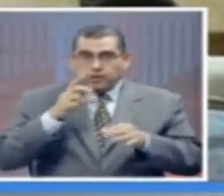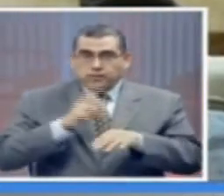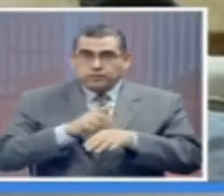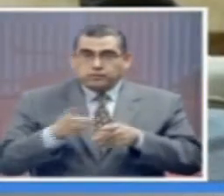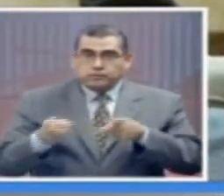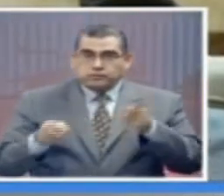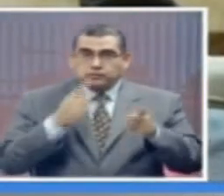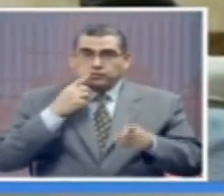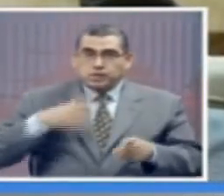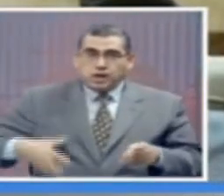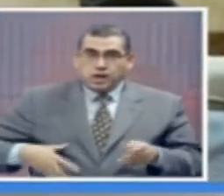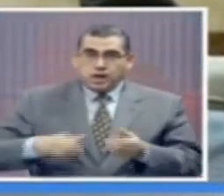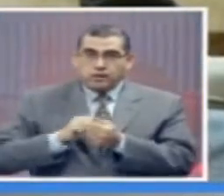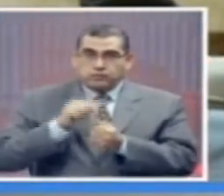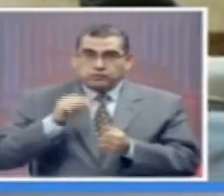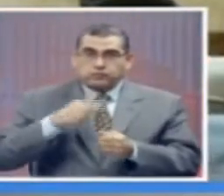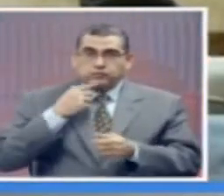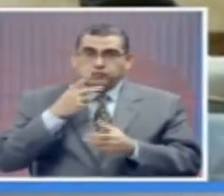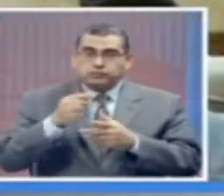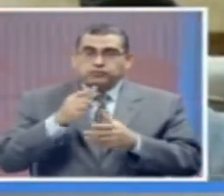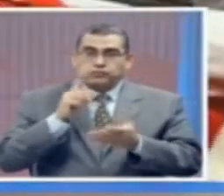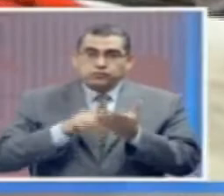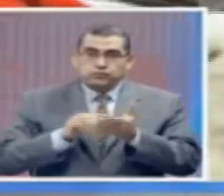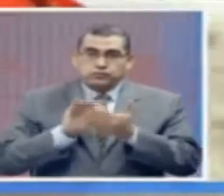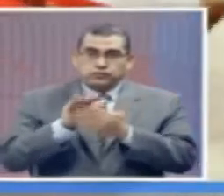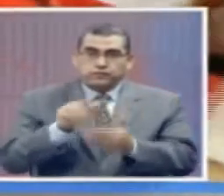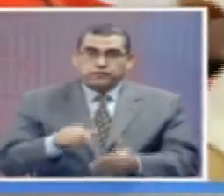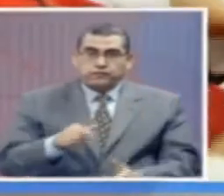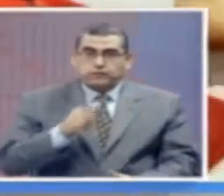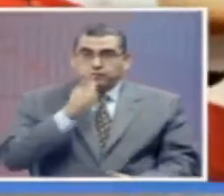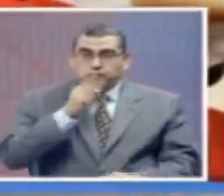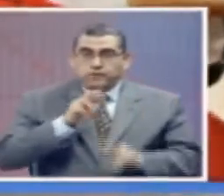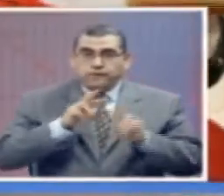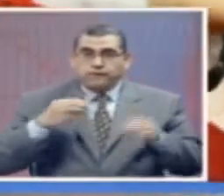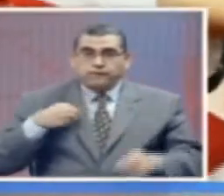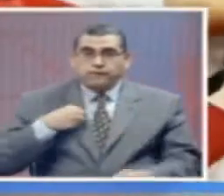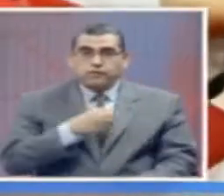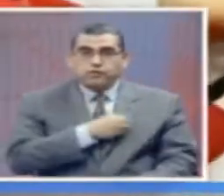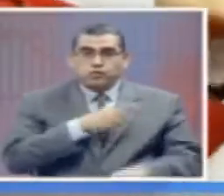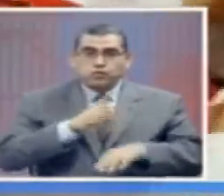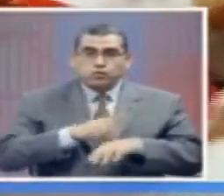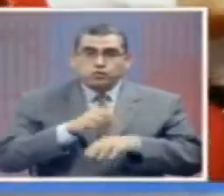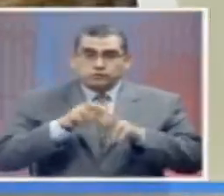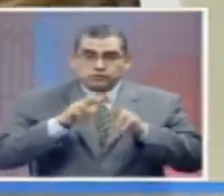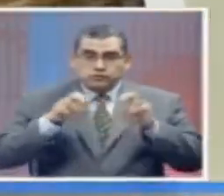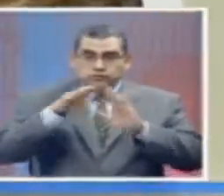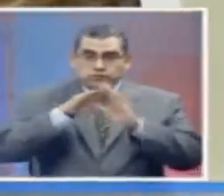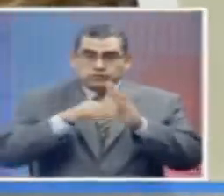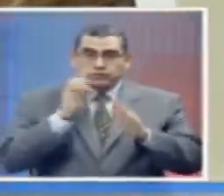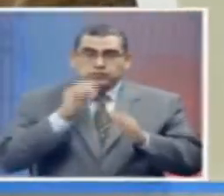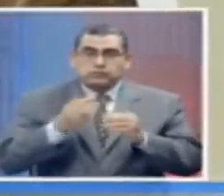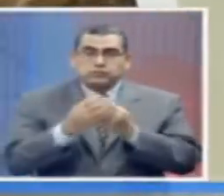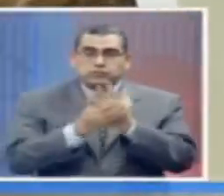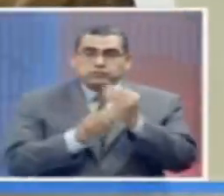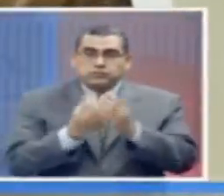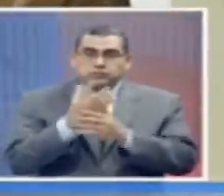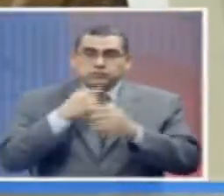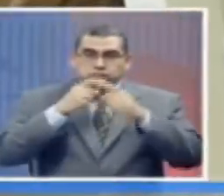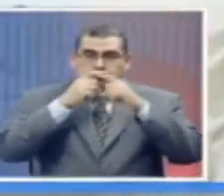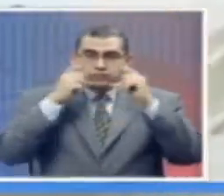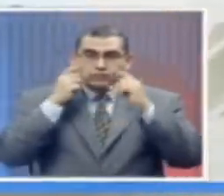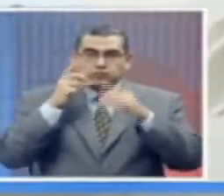الاعتلال الكلوي بيتلقى العلاج اللازم ليها. الفحص الطبي يتم وسط اجراءات احترازيه مشدده للوقايه من فيروس